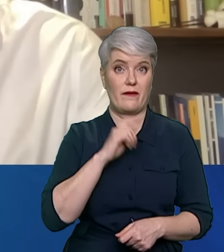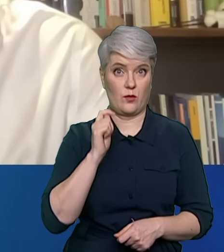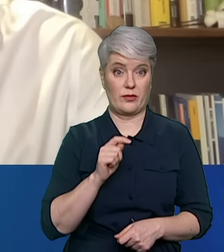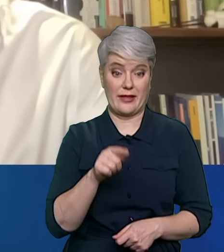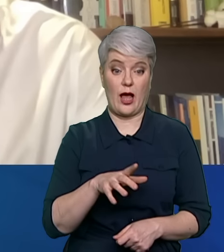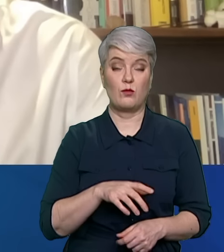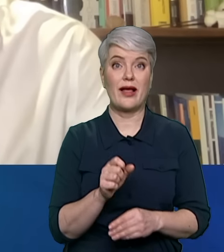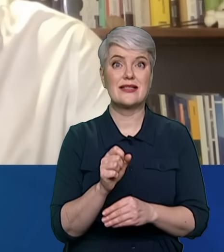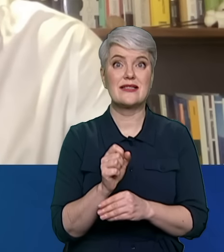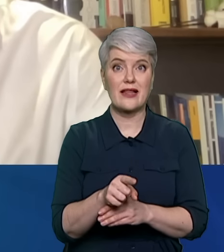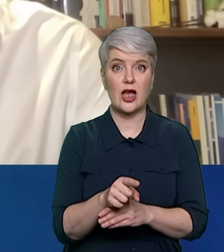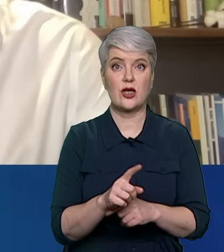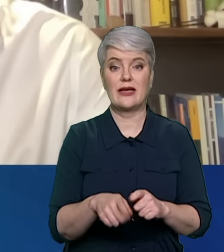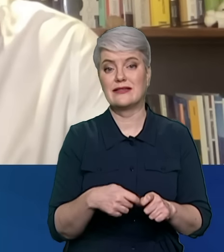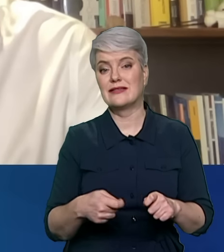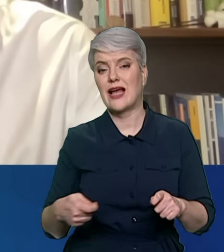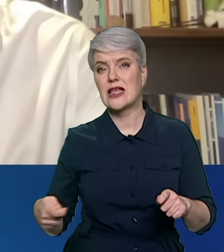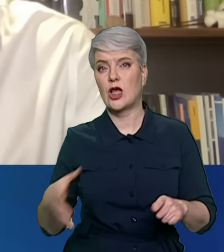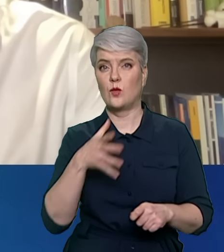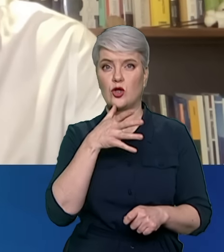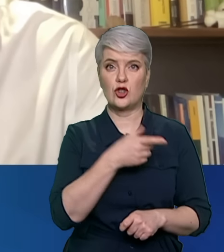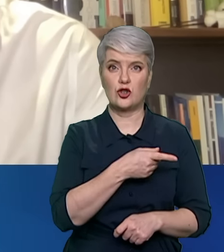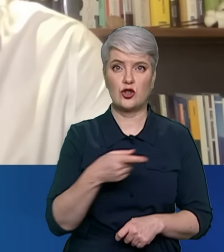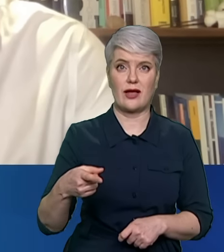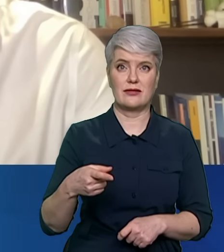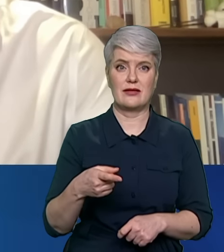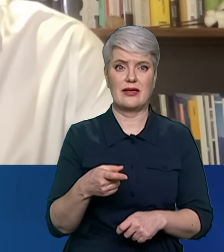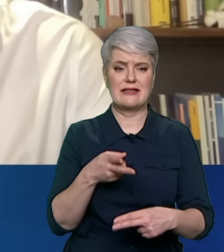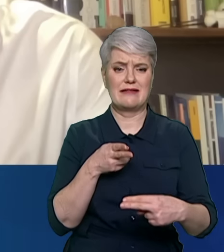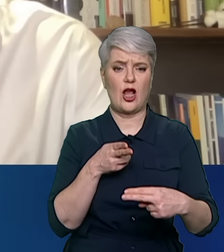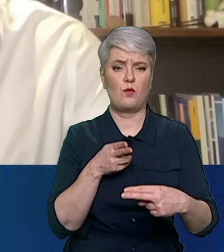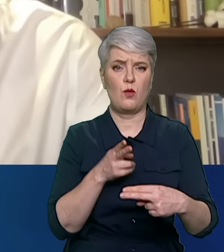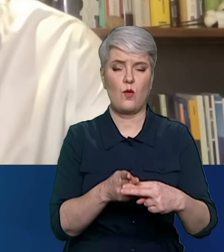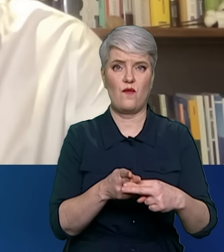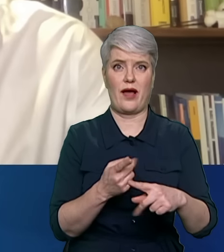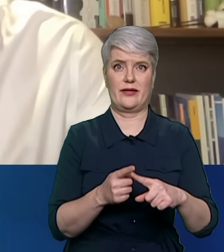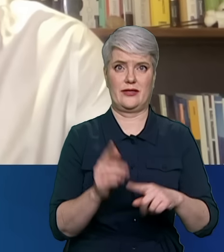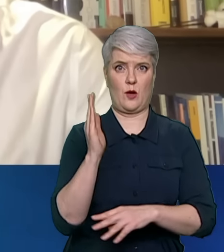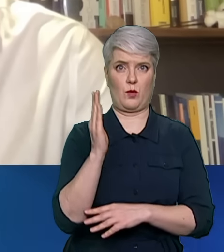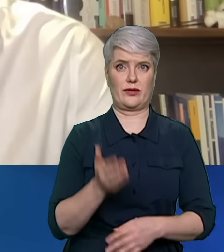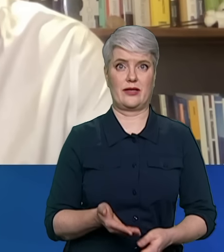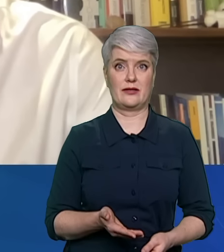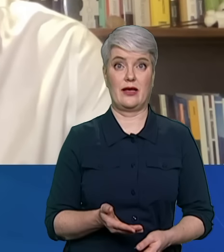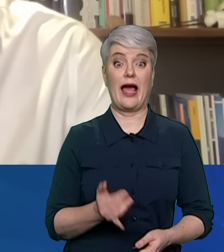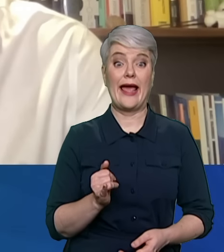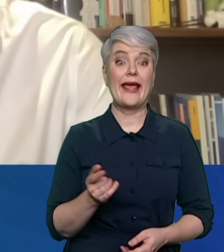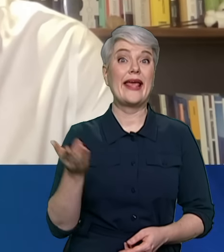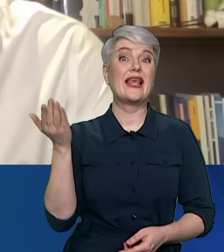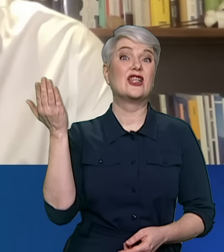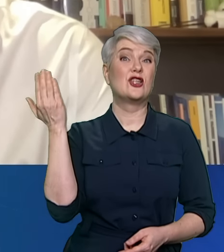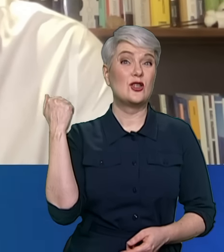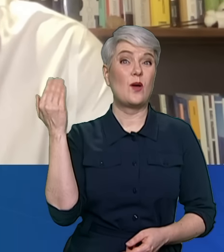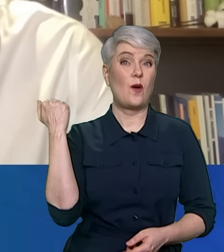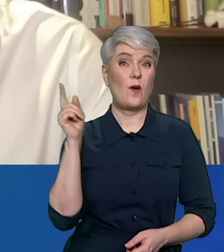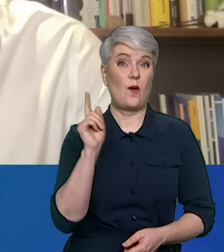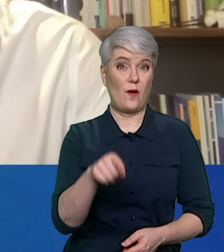задача затягнути час, заблокувати цей процес, і але ми все одно і той законопроект пройшли і